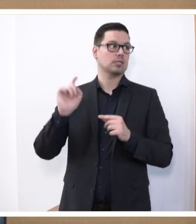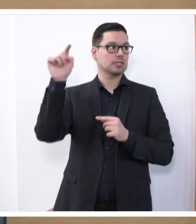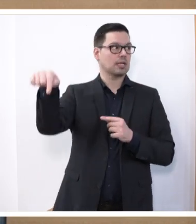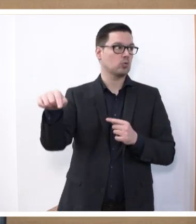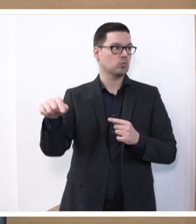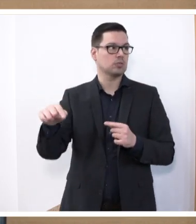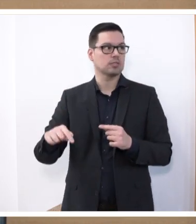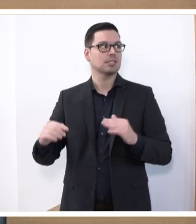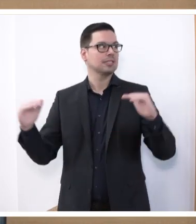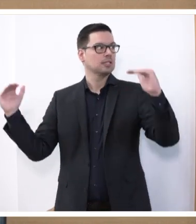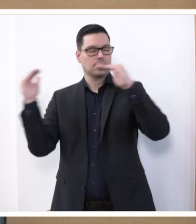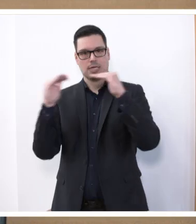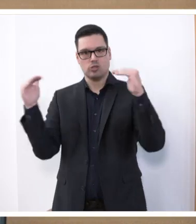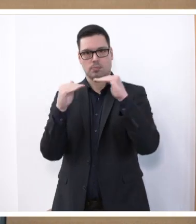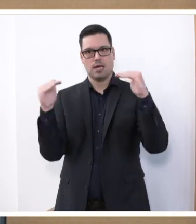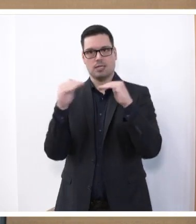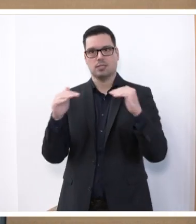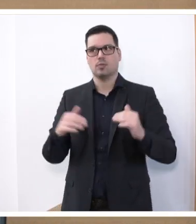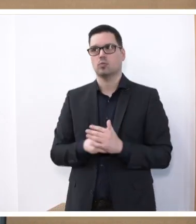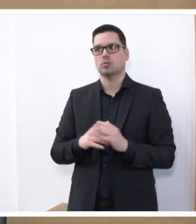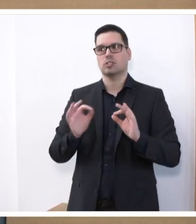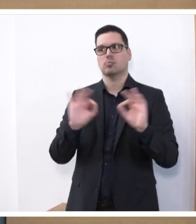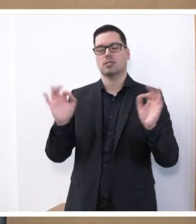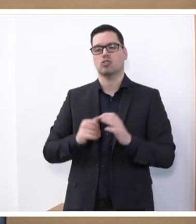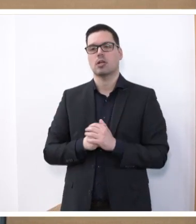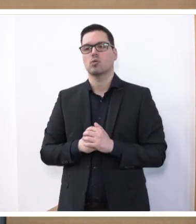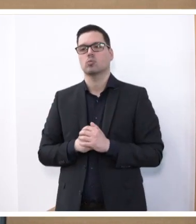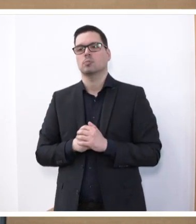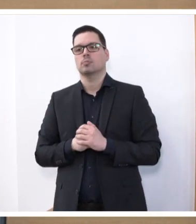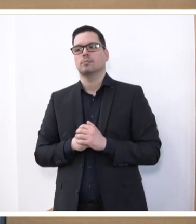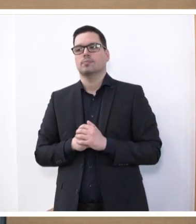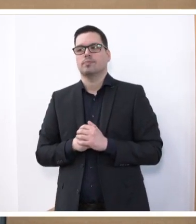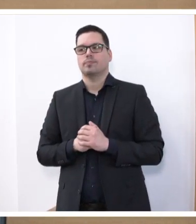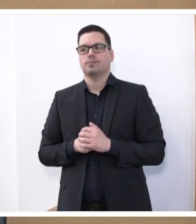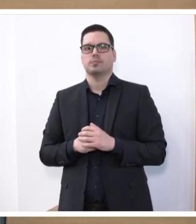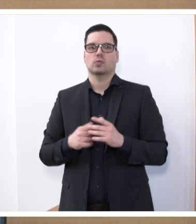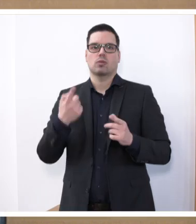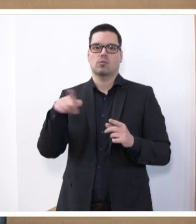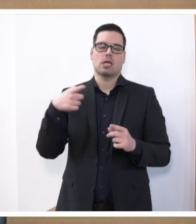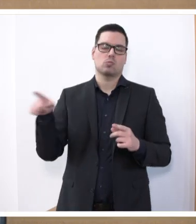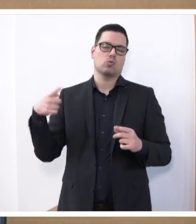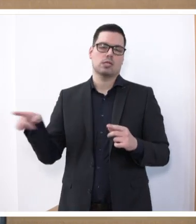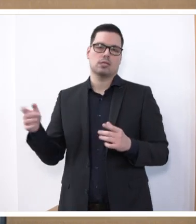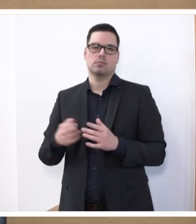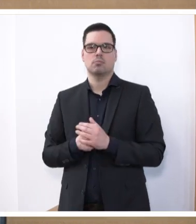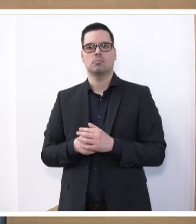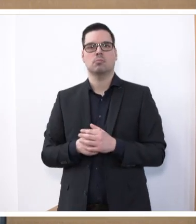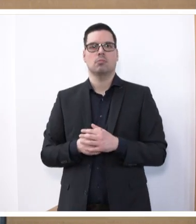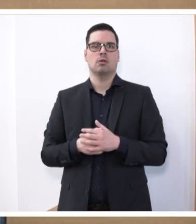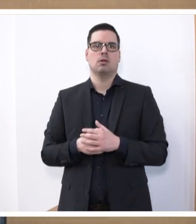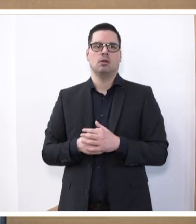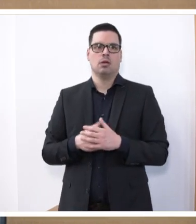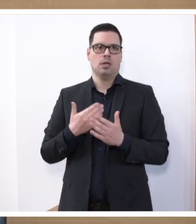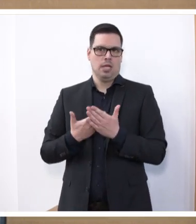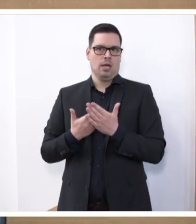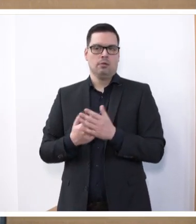dort sozusagen eine Gleichbehandlung gibt und keine Besserstellung von einzelnen Personen in dem Fall von Abgeordneten und wie gesagt dem tragen